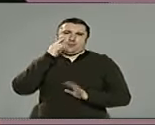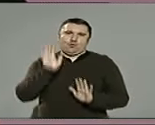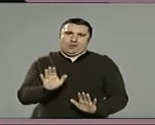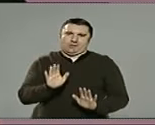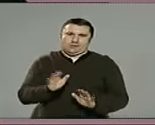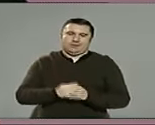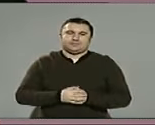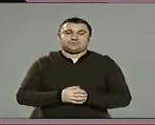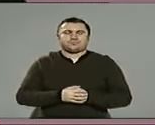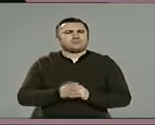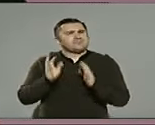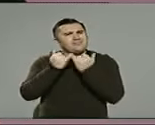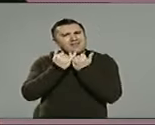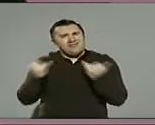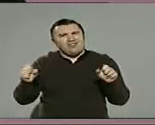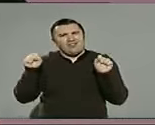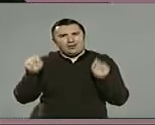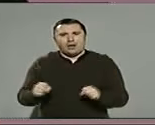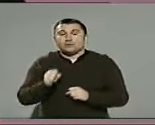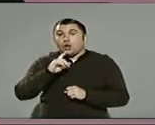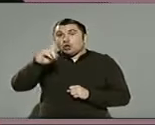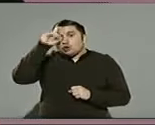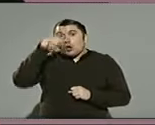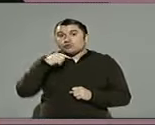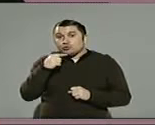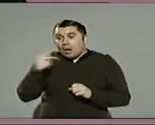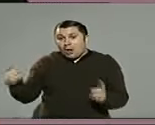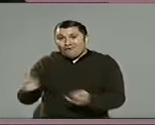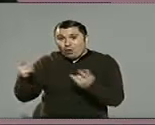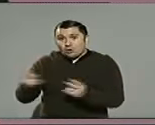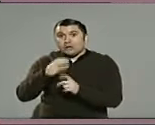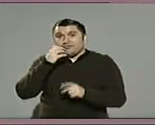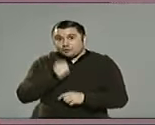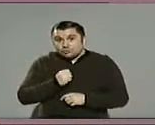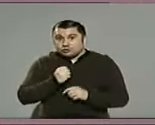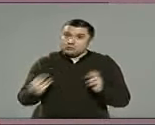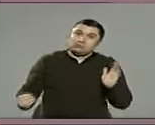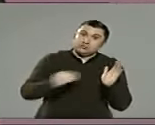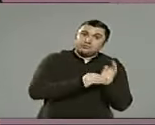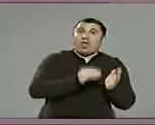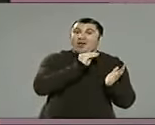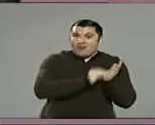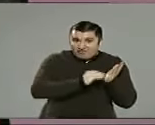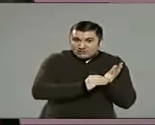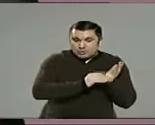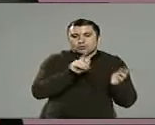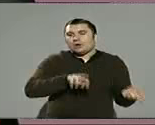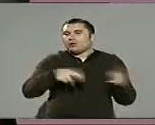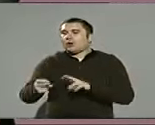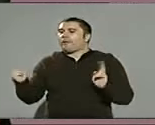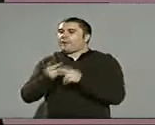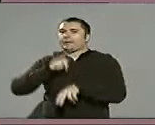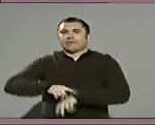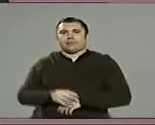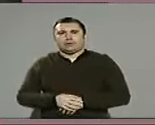Aber wie kann man, wenn man die deutsche Sprache fördern will, dann gleichzeitig den Eltern, die ihre Kinder nicht